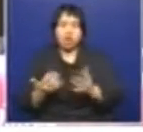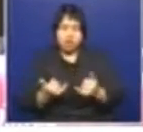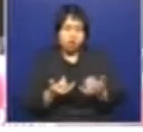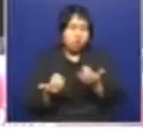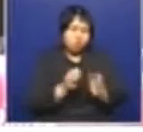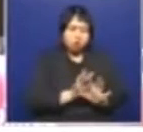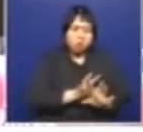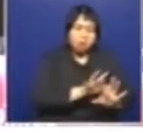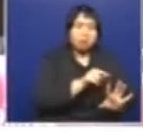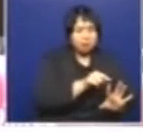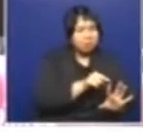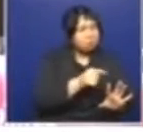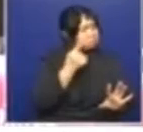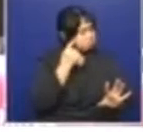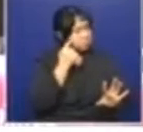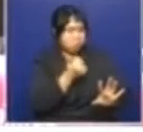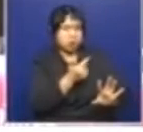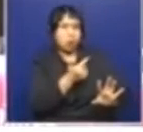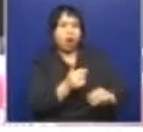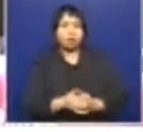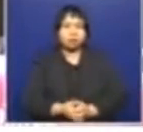น่าจะดีเป็นกำลังใจลูก